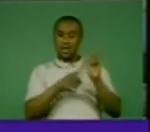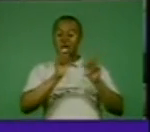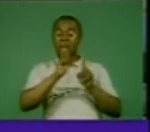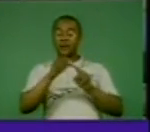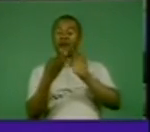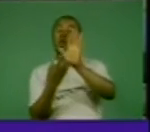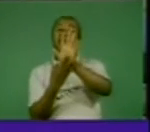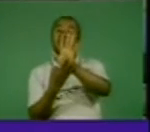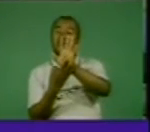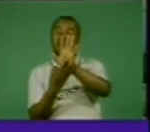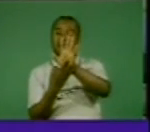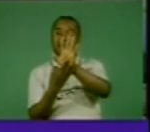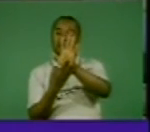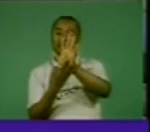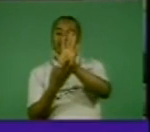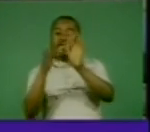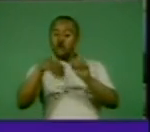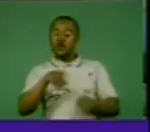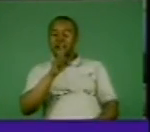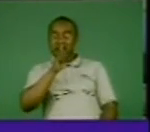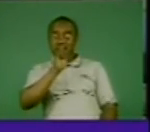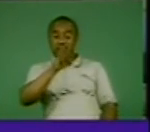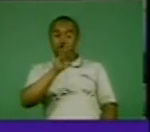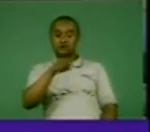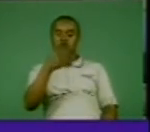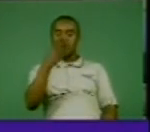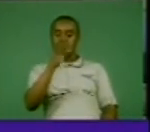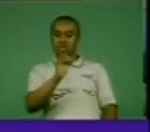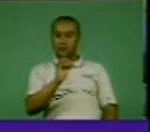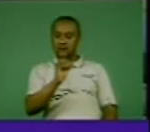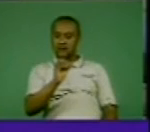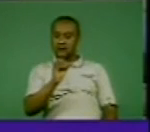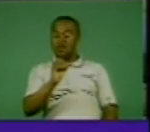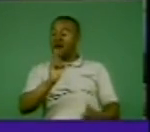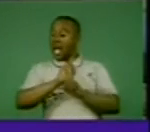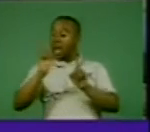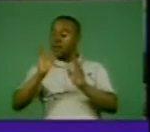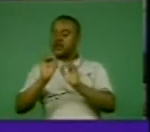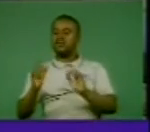8, kura za siri ndio zilikuwa 40, hapakuwa na kura ya hapana.